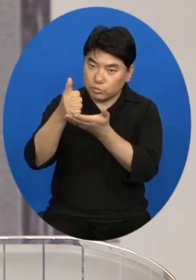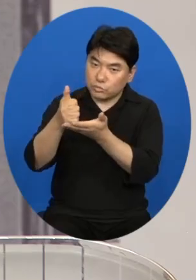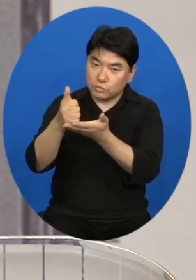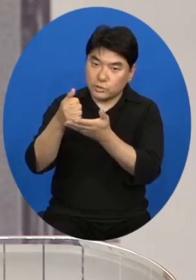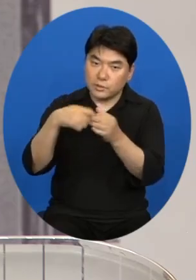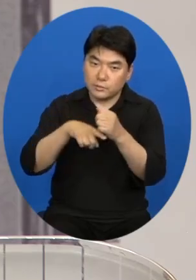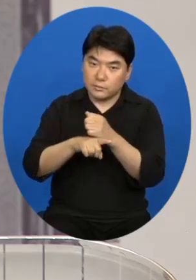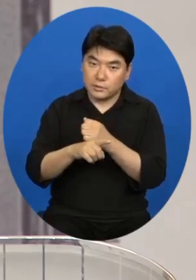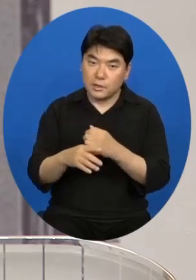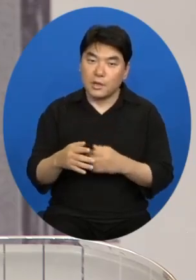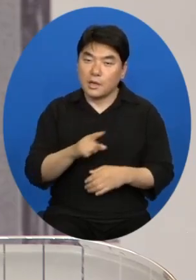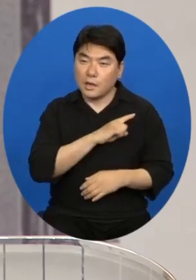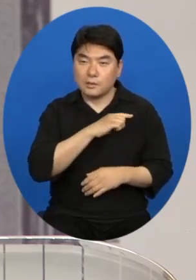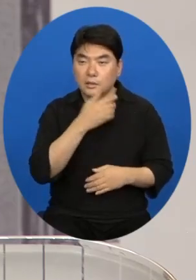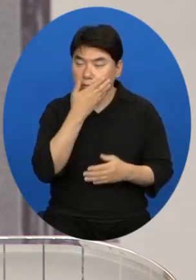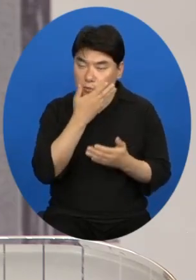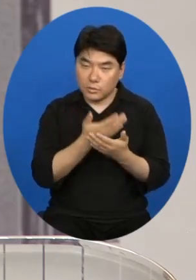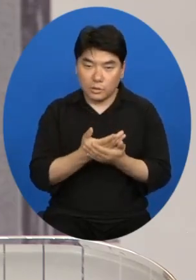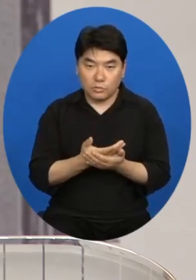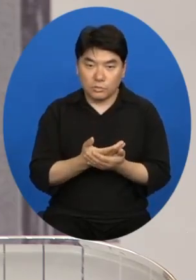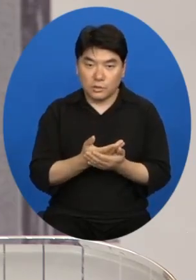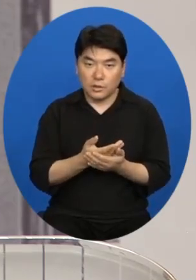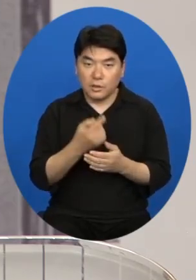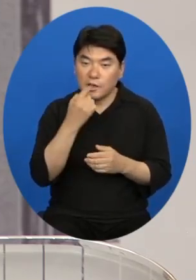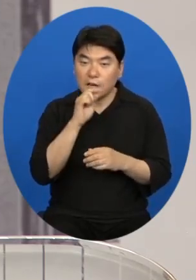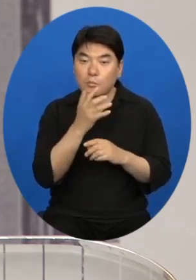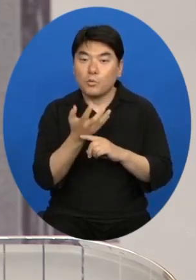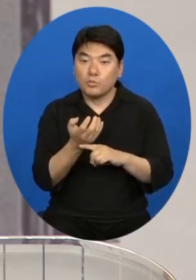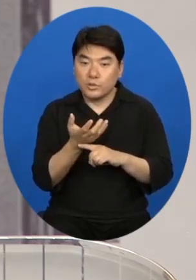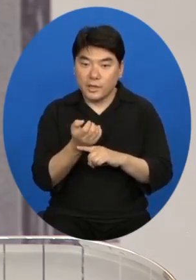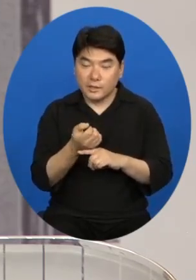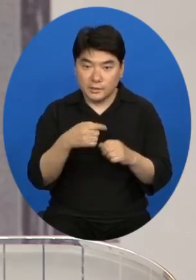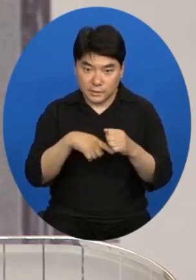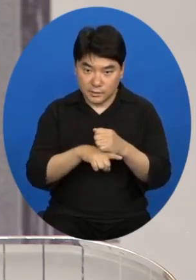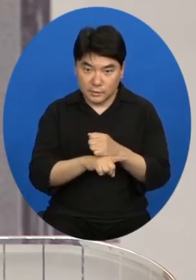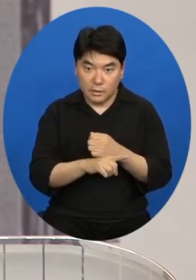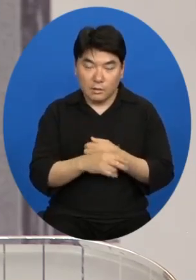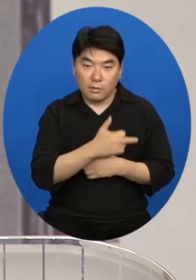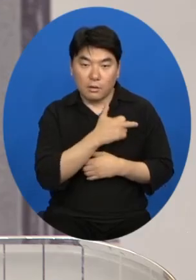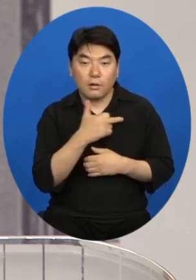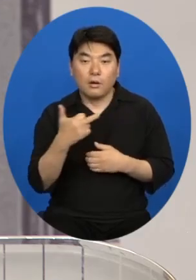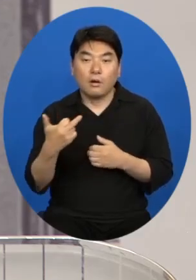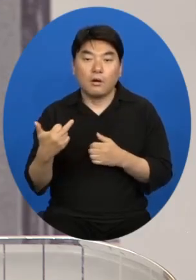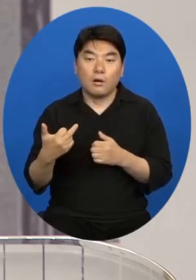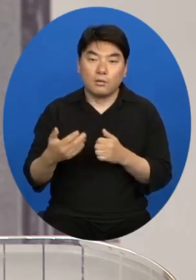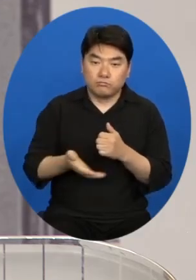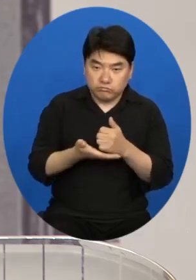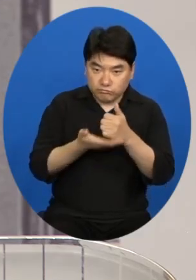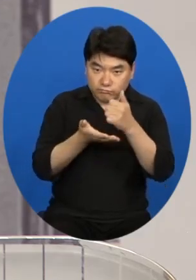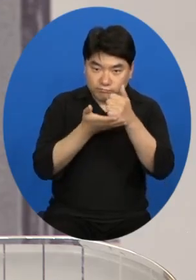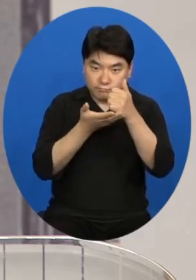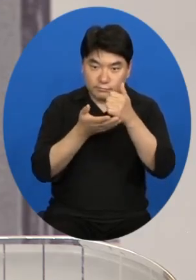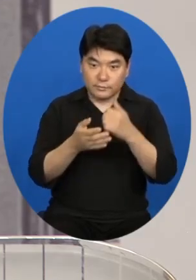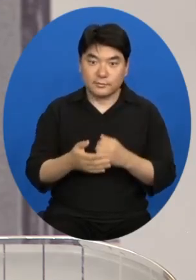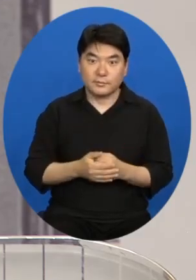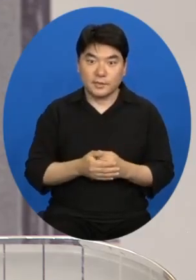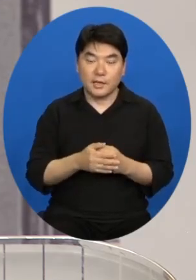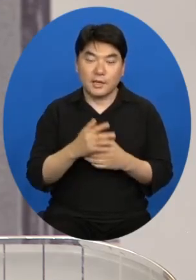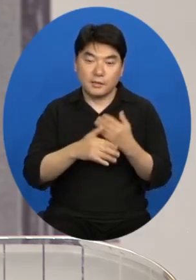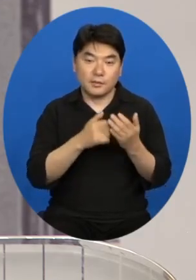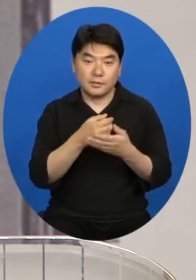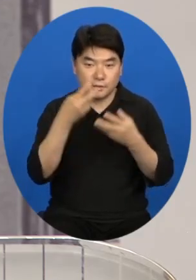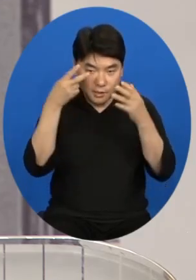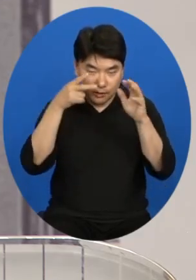가장 존귀하고 고귀하게 여기는 보물이다라는 뜻이에요. 엄청난 칭찬이죠. 하나님께서 다니엘을 이렇게 보고 계신